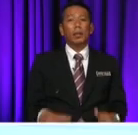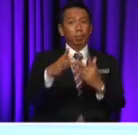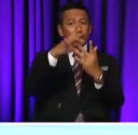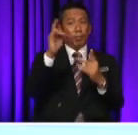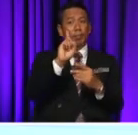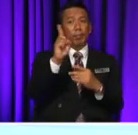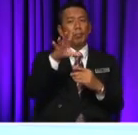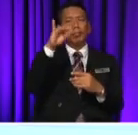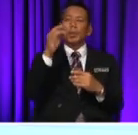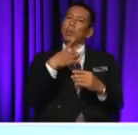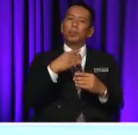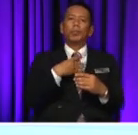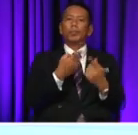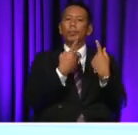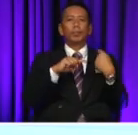dulu